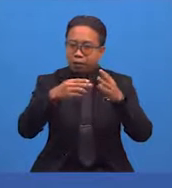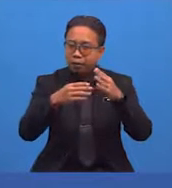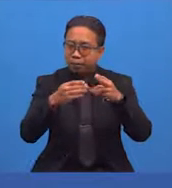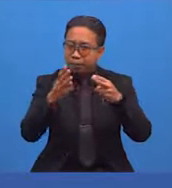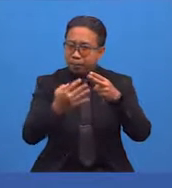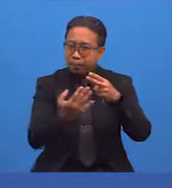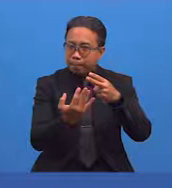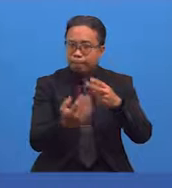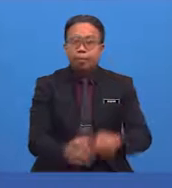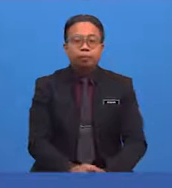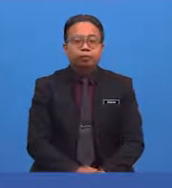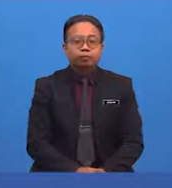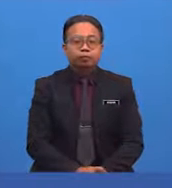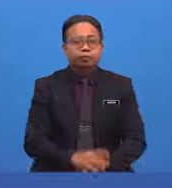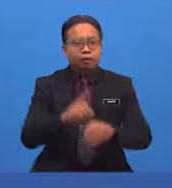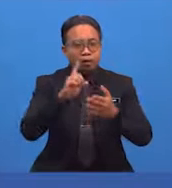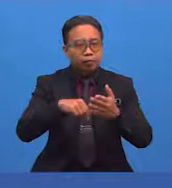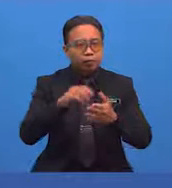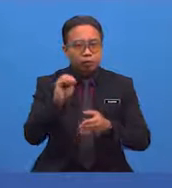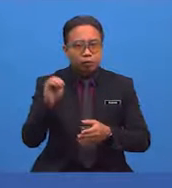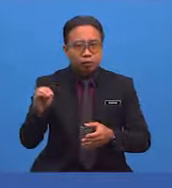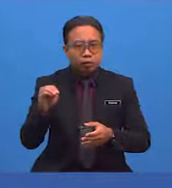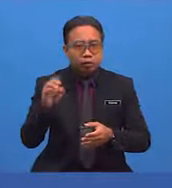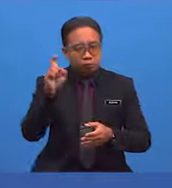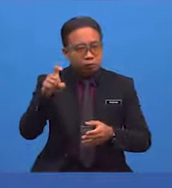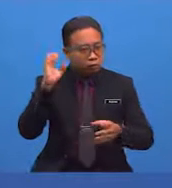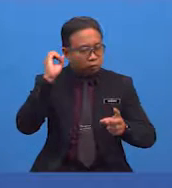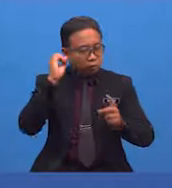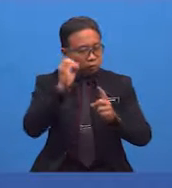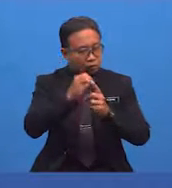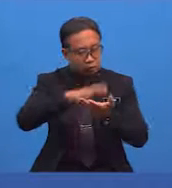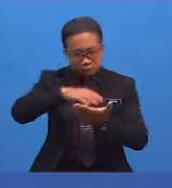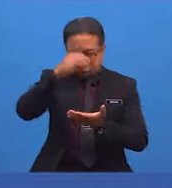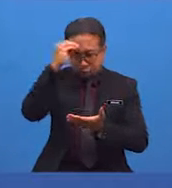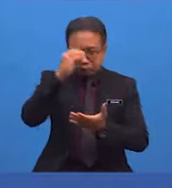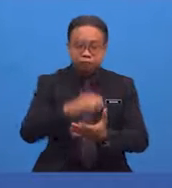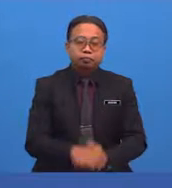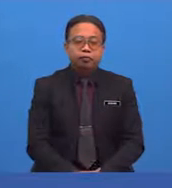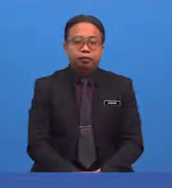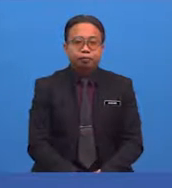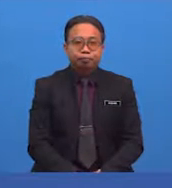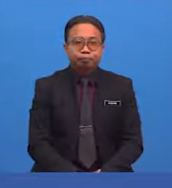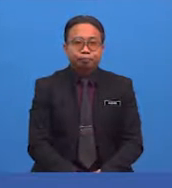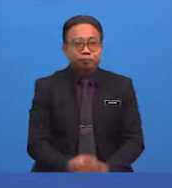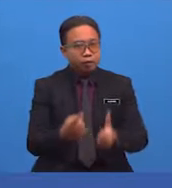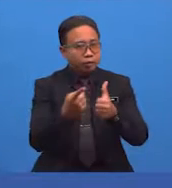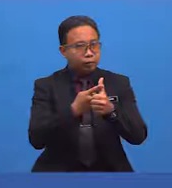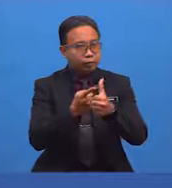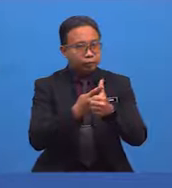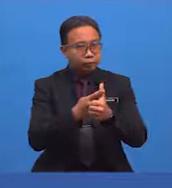objek. Apakah yang murid-murid perlu kuasai daripada tajuk hari ini?